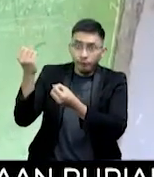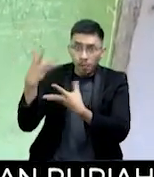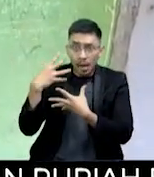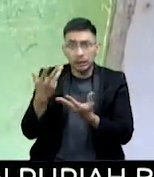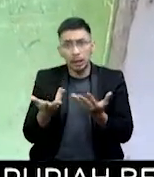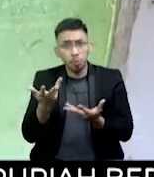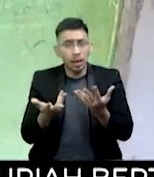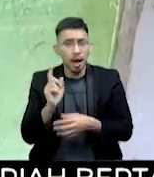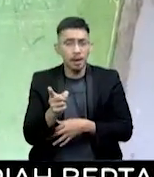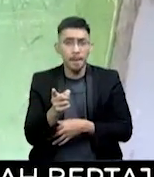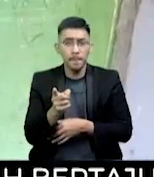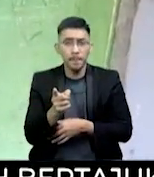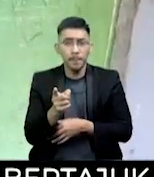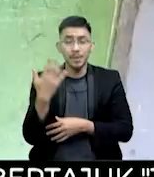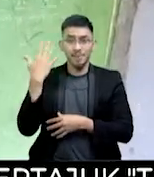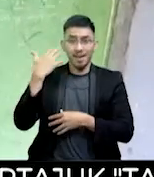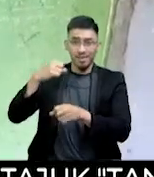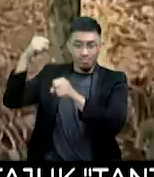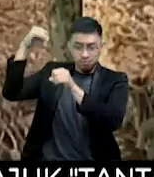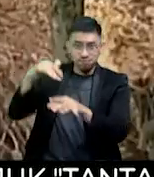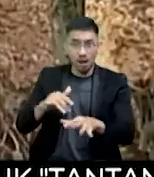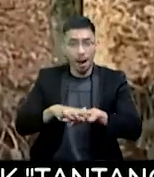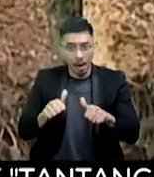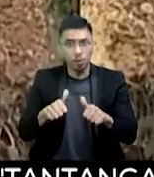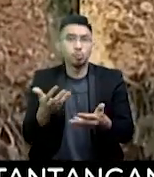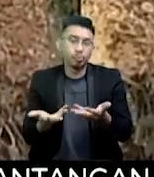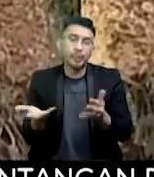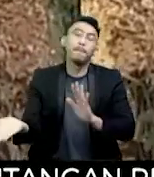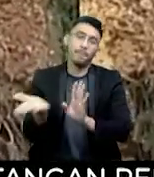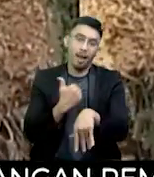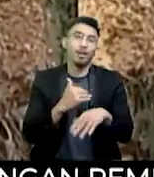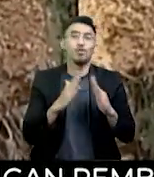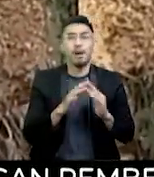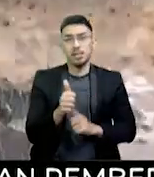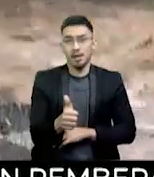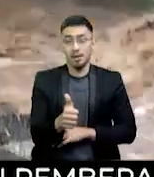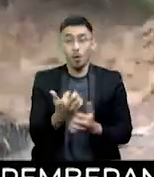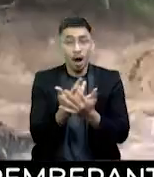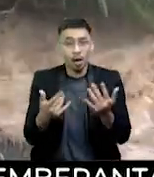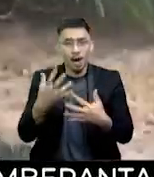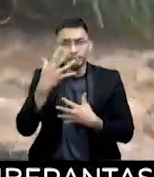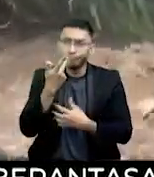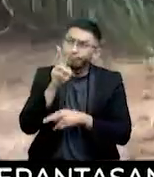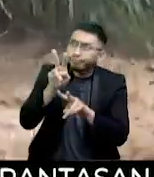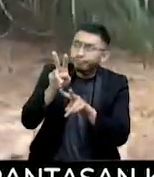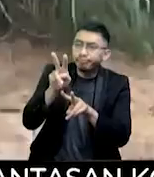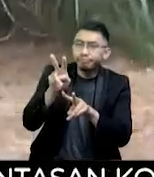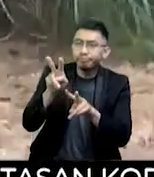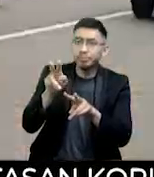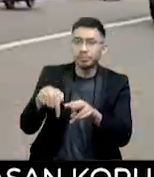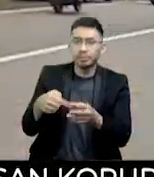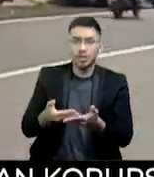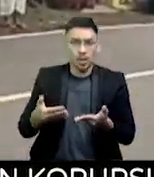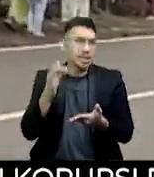yang kemarin longsor aman, boleh di sini lagi. Warga terus memantau titik longsor karena masih dalam kondisi rawan.